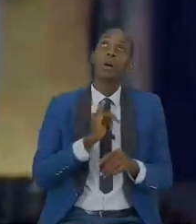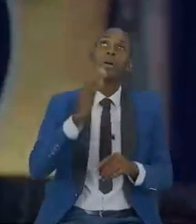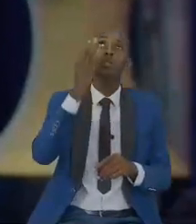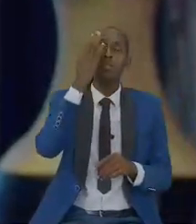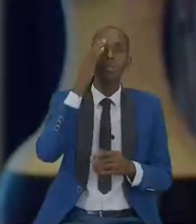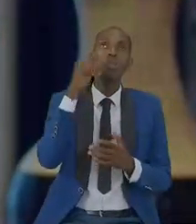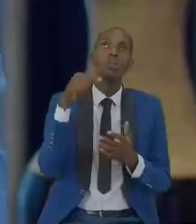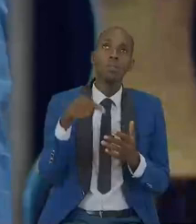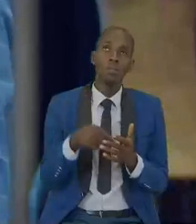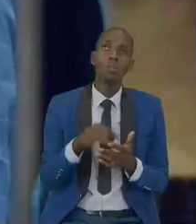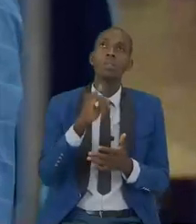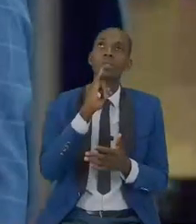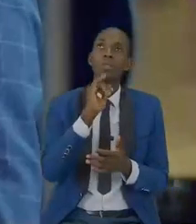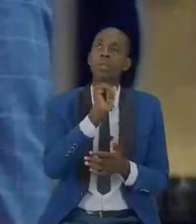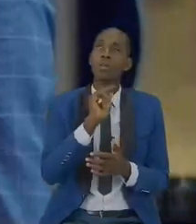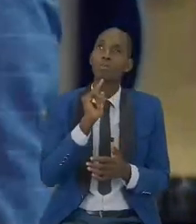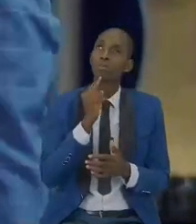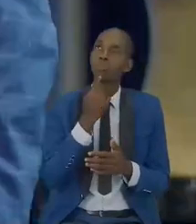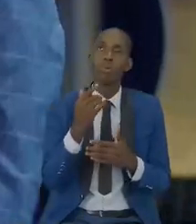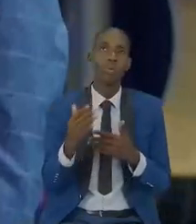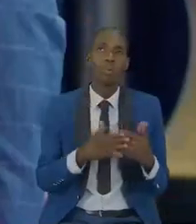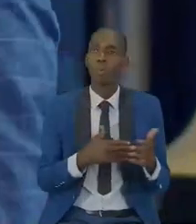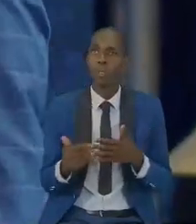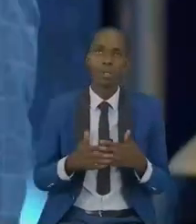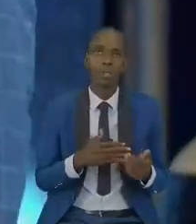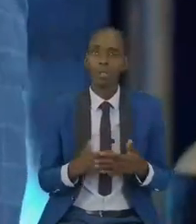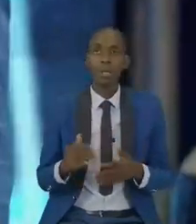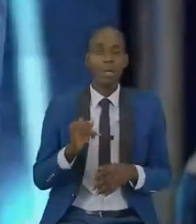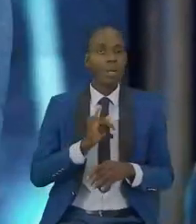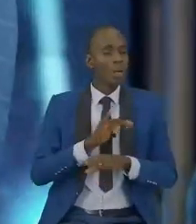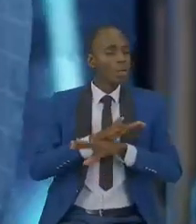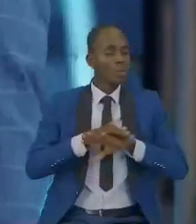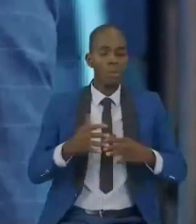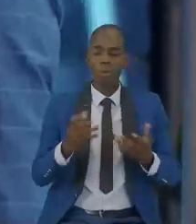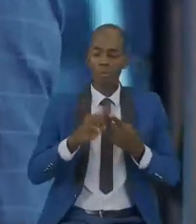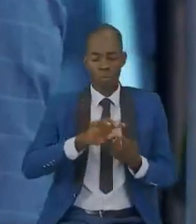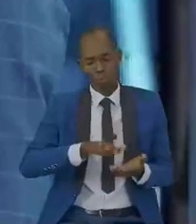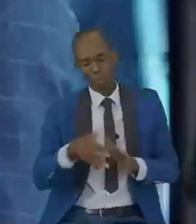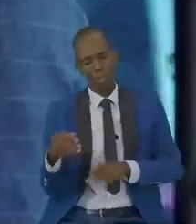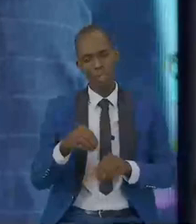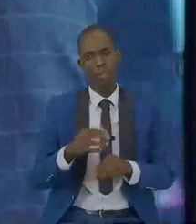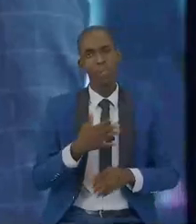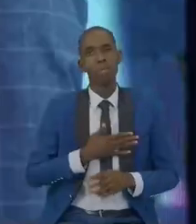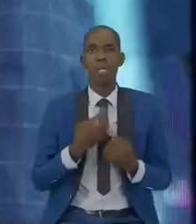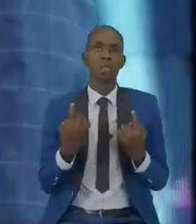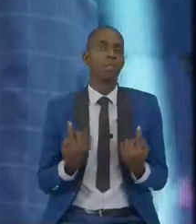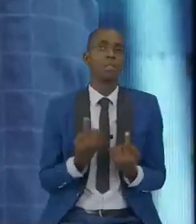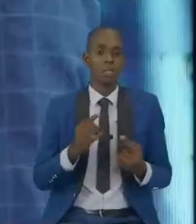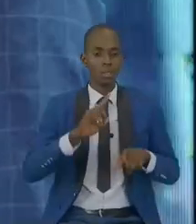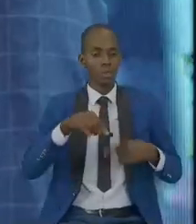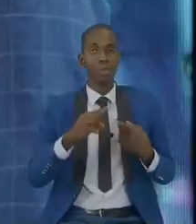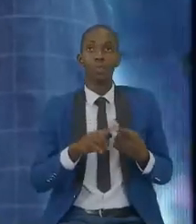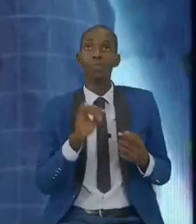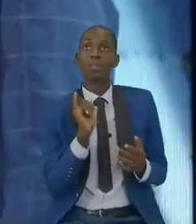Seigneur, maintenant je reconnais que ceci est une affaire très importante. Je ne veux